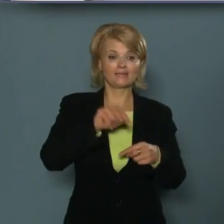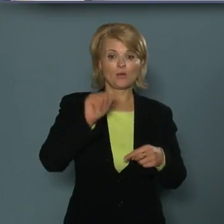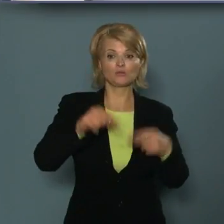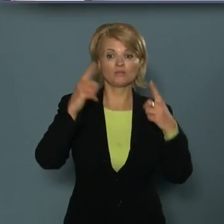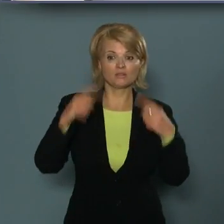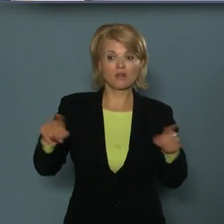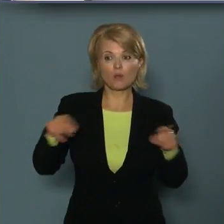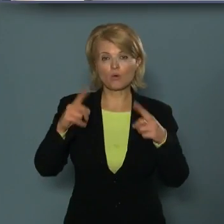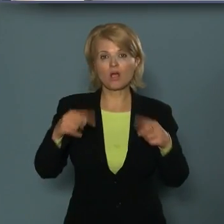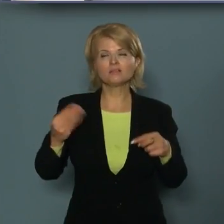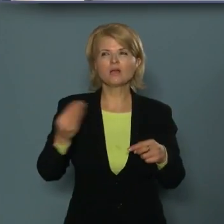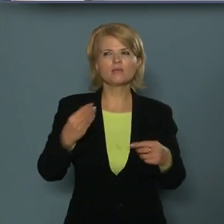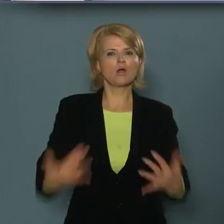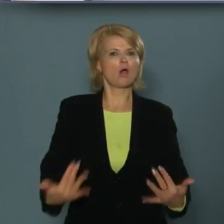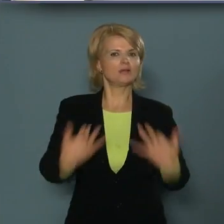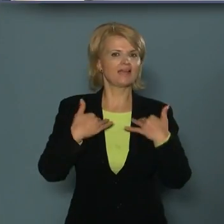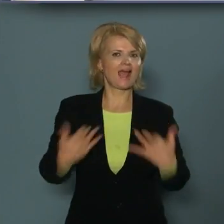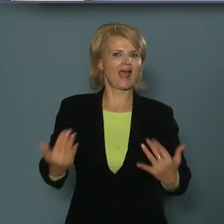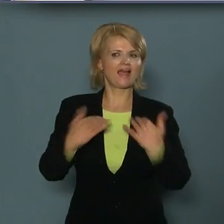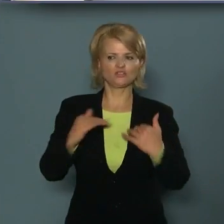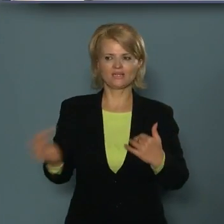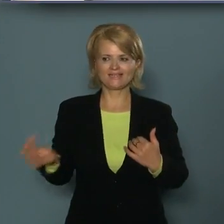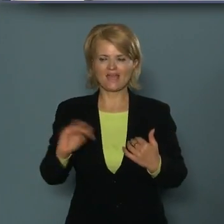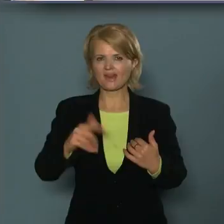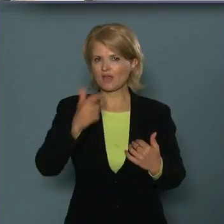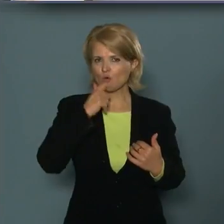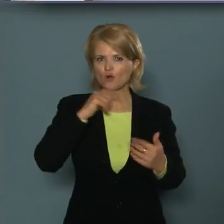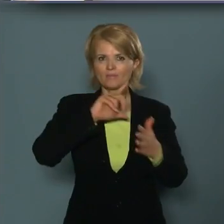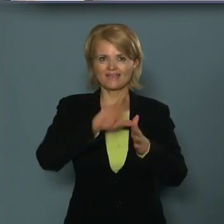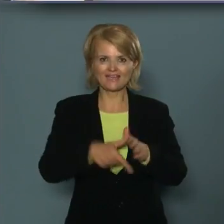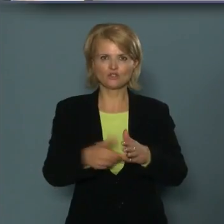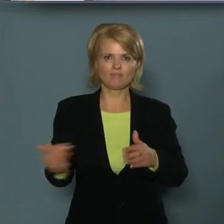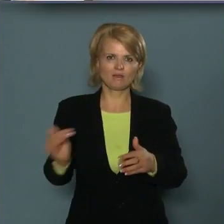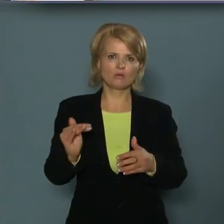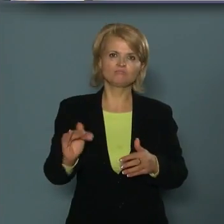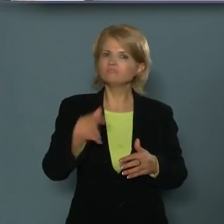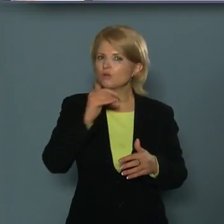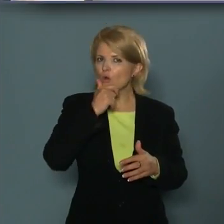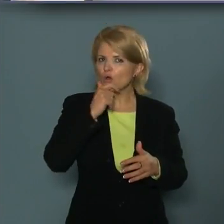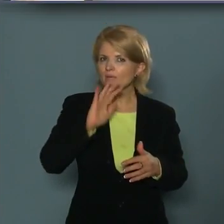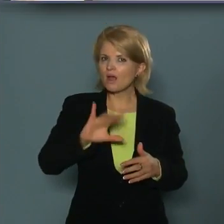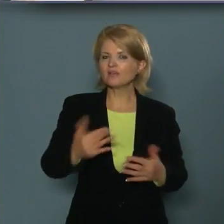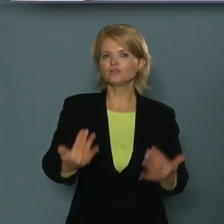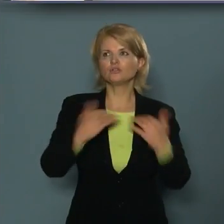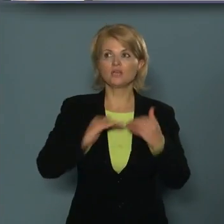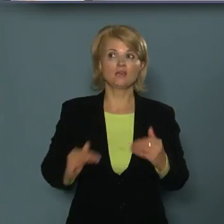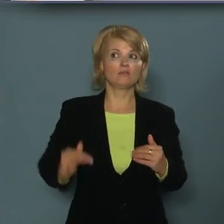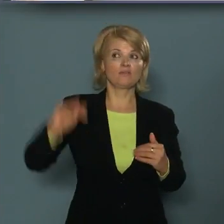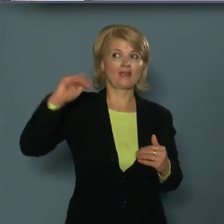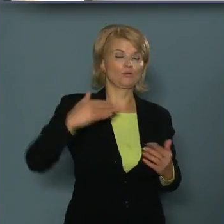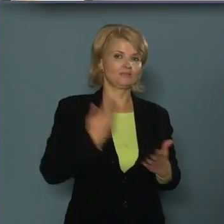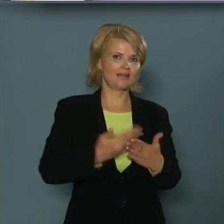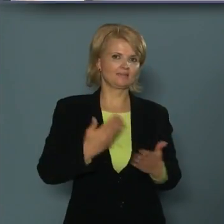dalokat, amelyek valamilyen hatással voltak a gyerekkoromra, a későbbi koromra, amíg felnőtté nem